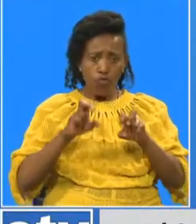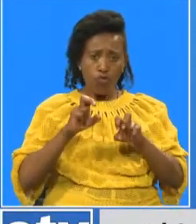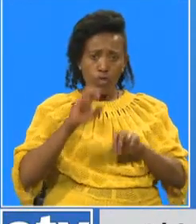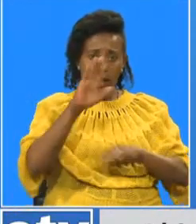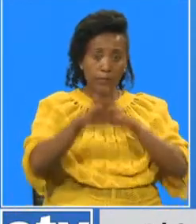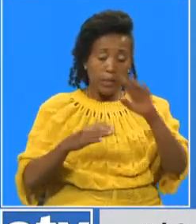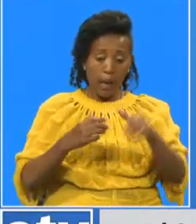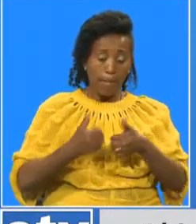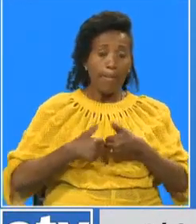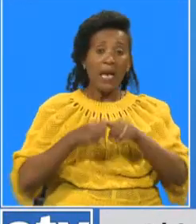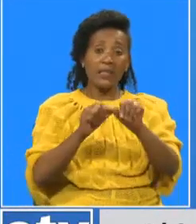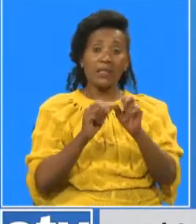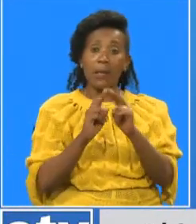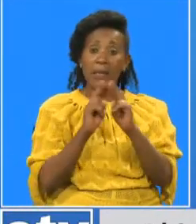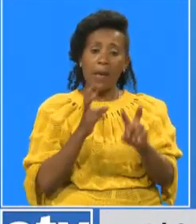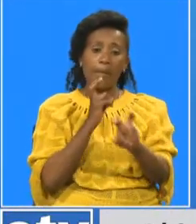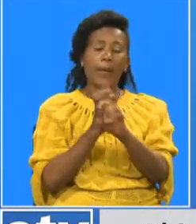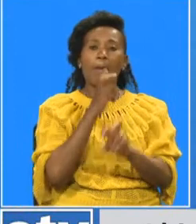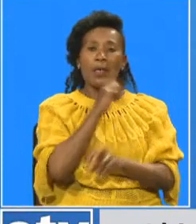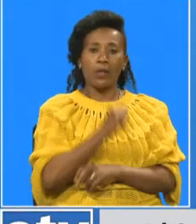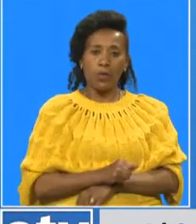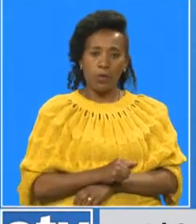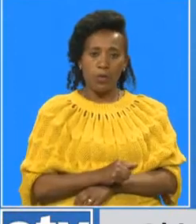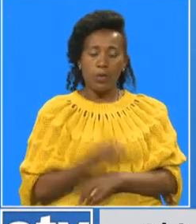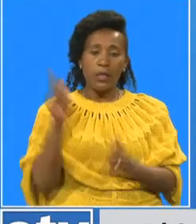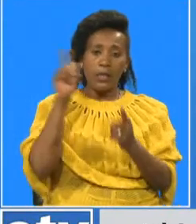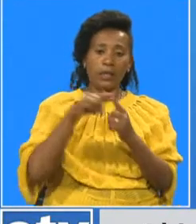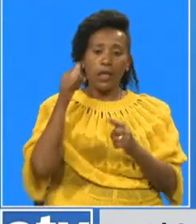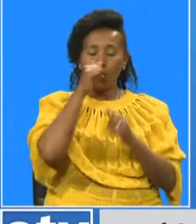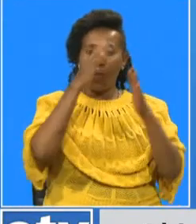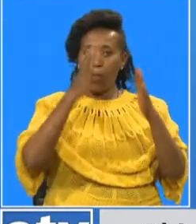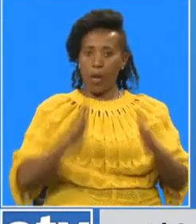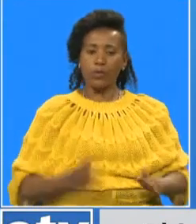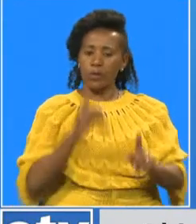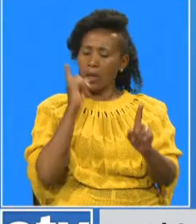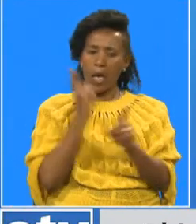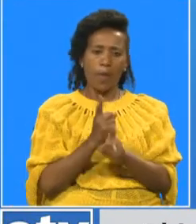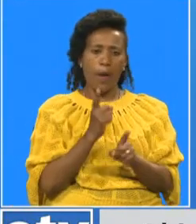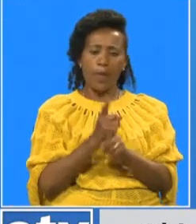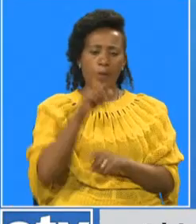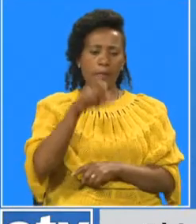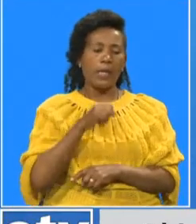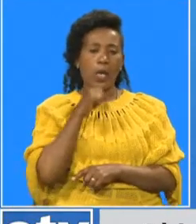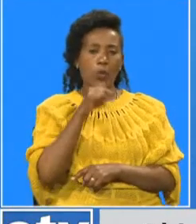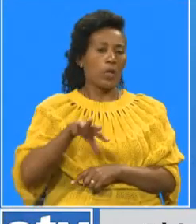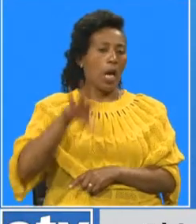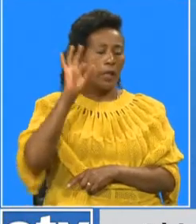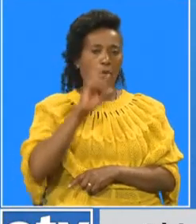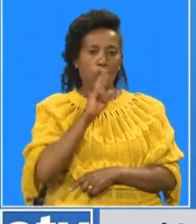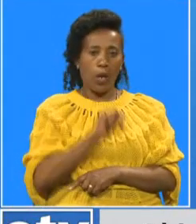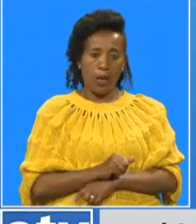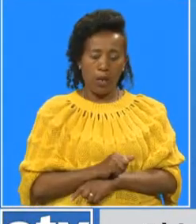ማስከተል በጣም ይሄ ከባድ ነው። እንደ ኢትዮጵያውያኖችም አግባብ ሳይሆን አግኝተነዋል። ይሄን